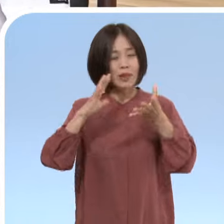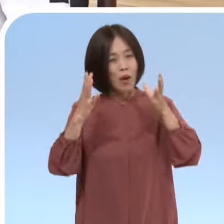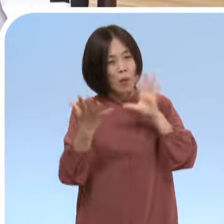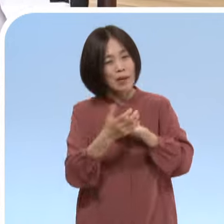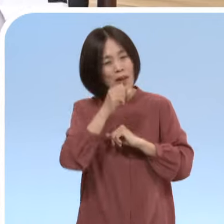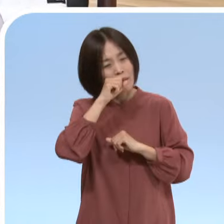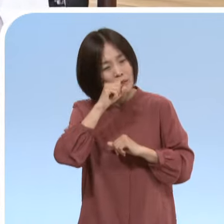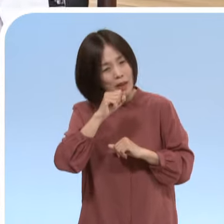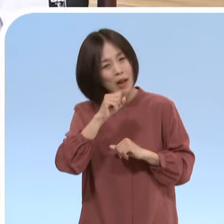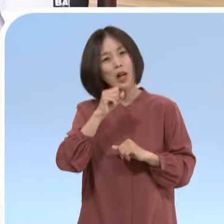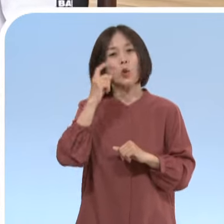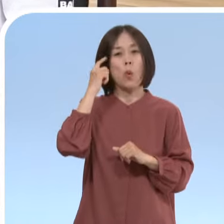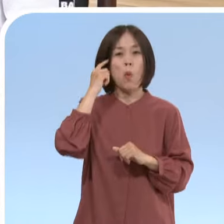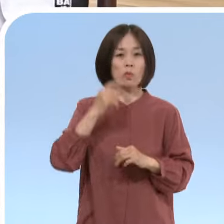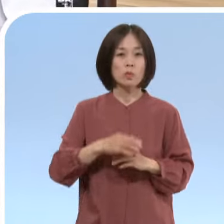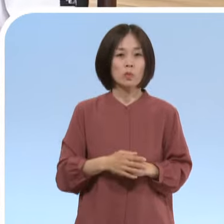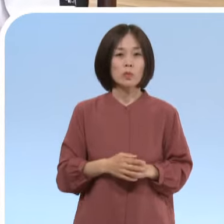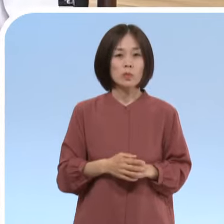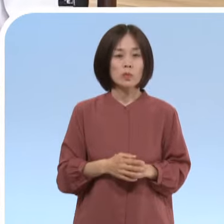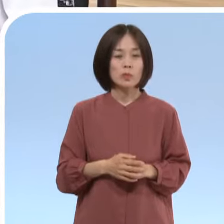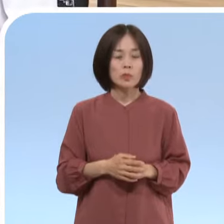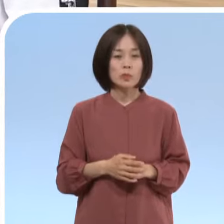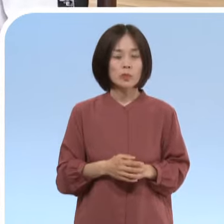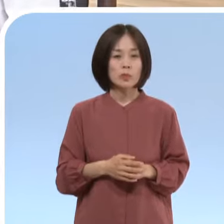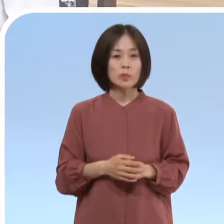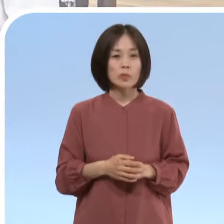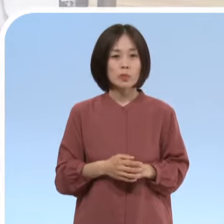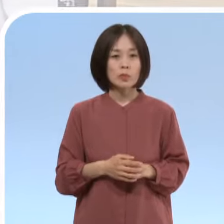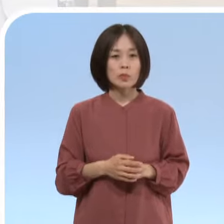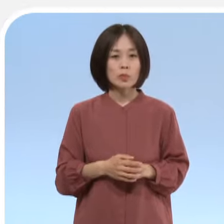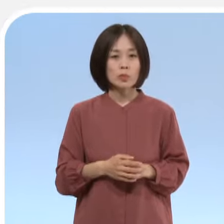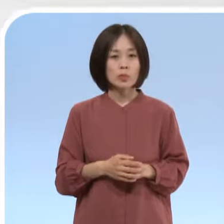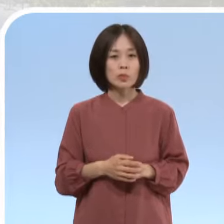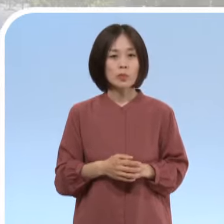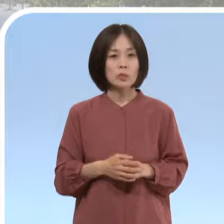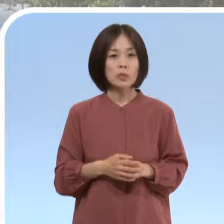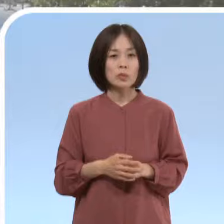になればいいんじゃないかなと僕も思います。